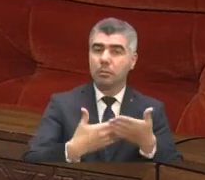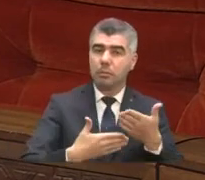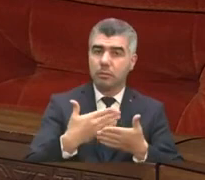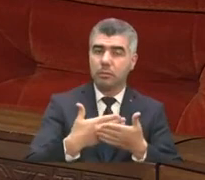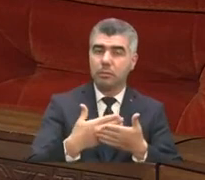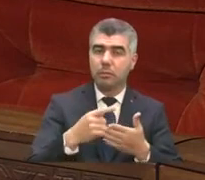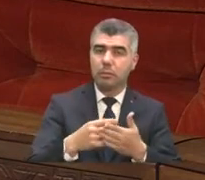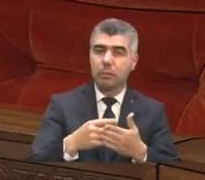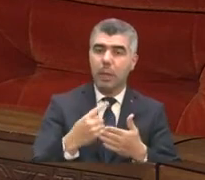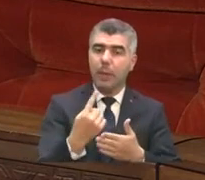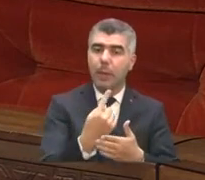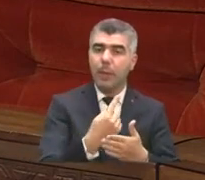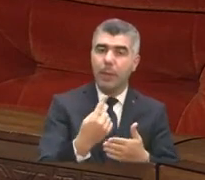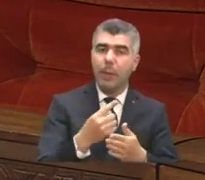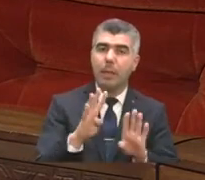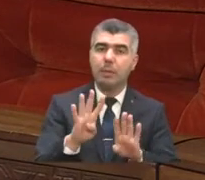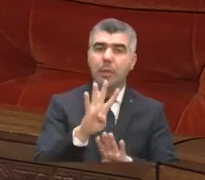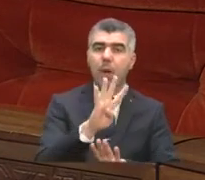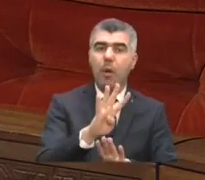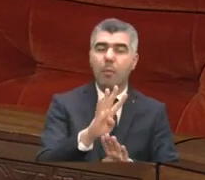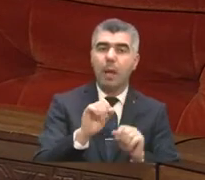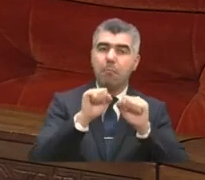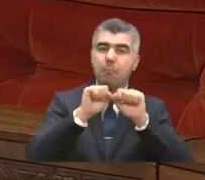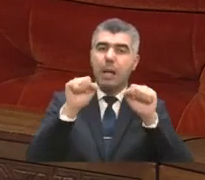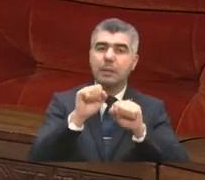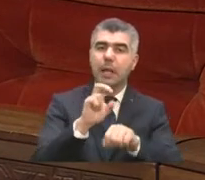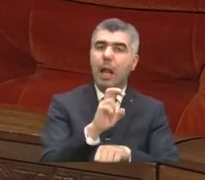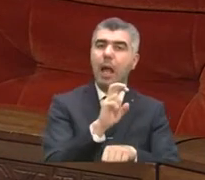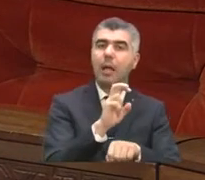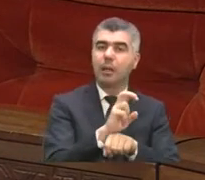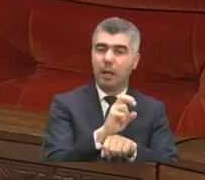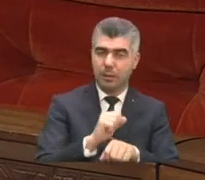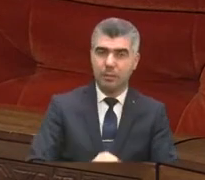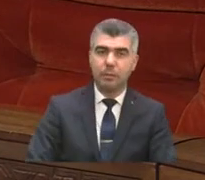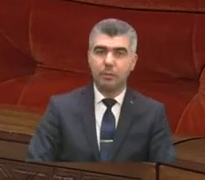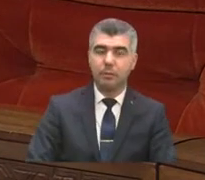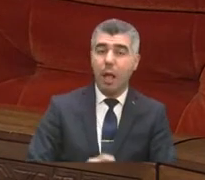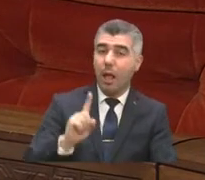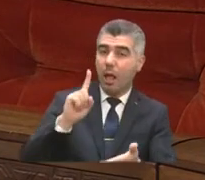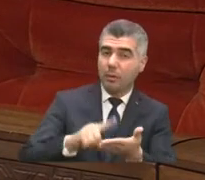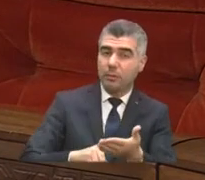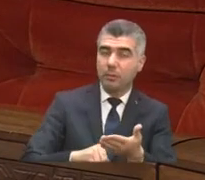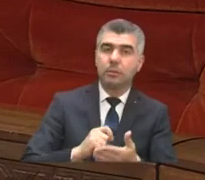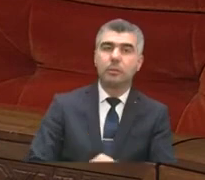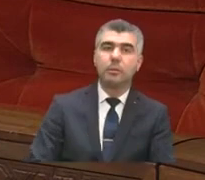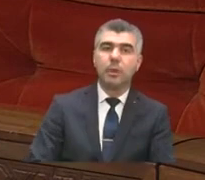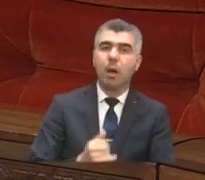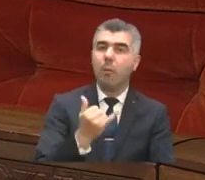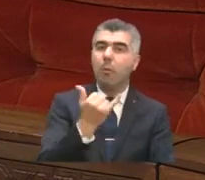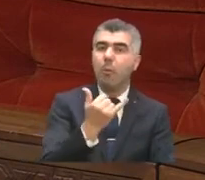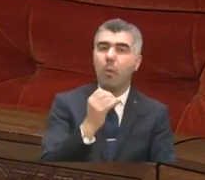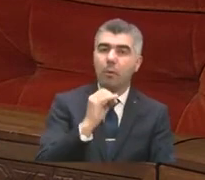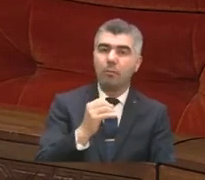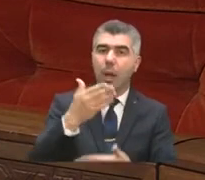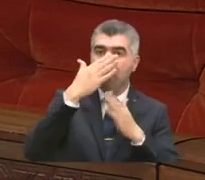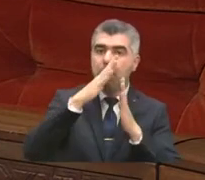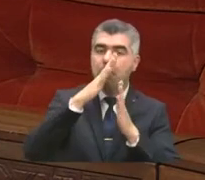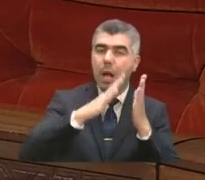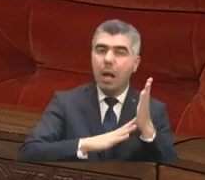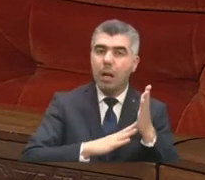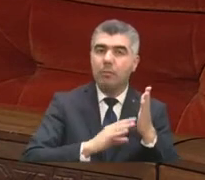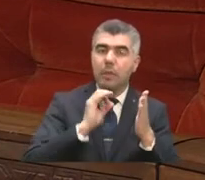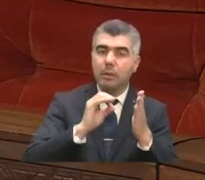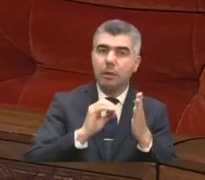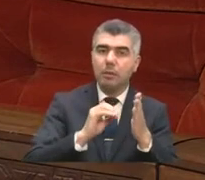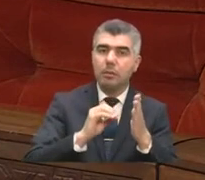الذكرى 48 للمسيرة الخضراء المظفرة التي أكد من خلالها على البعد الأطلسي للمملكة،